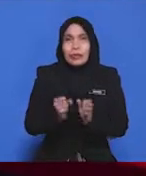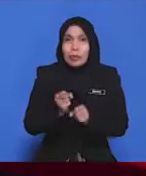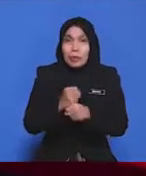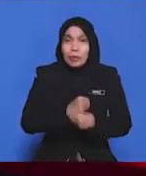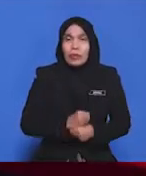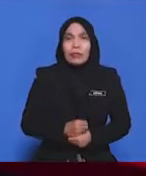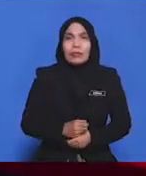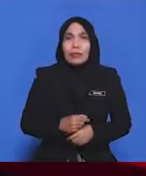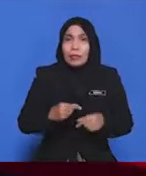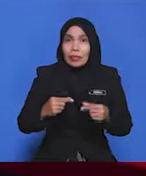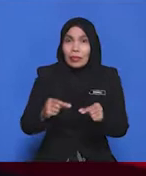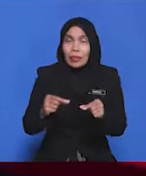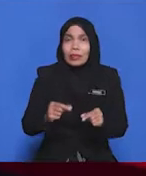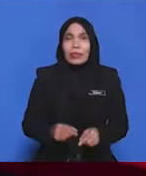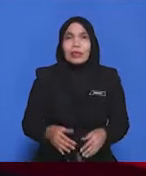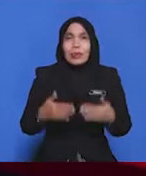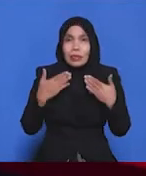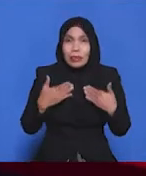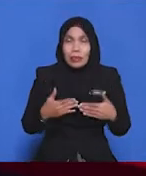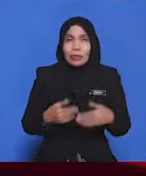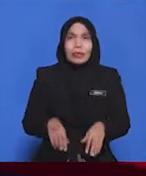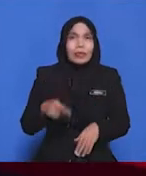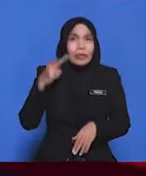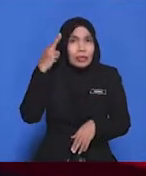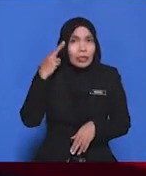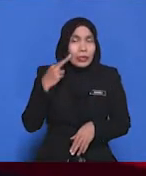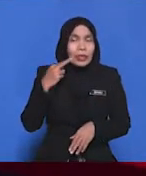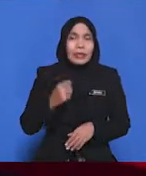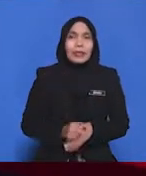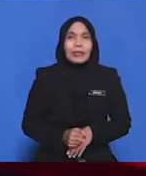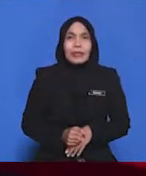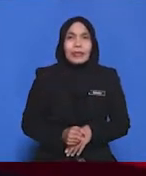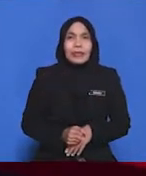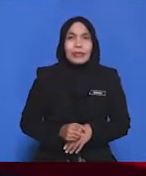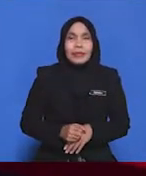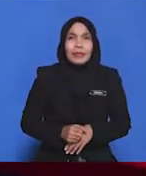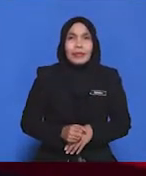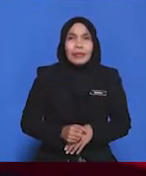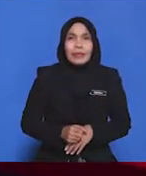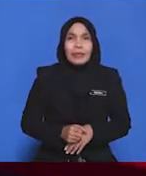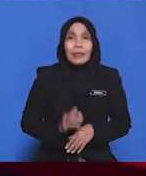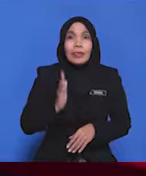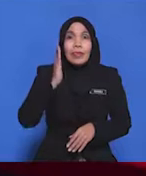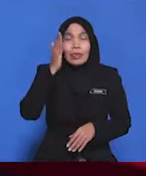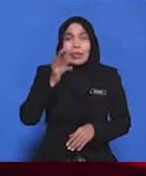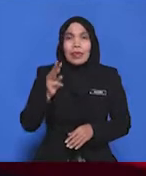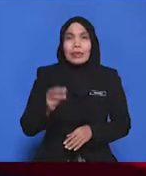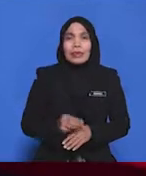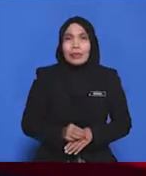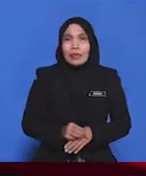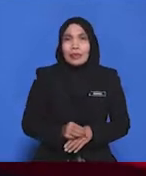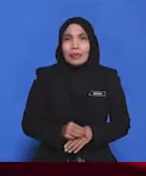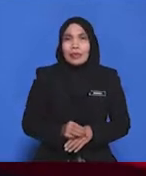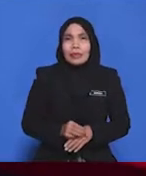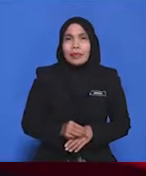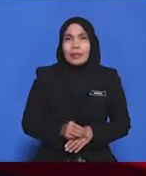remaja. Kepentingan bersama di kalangan remaja akan mempengaruhi proses sosialisasi ke